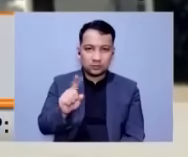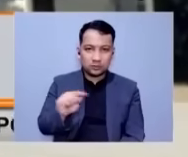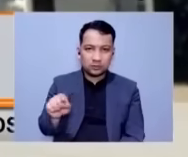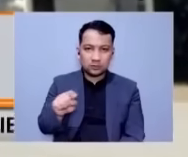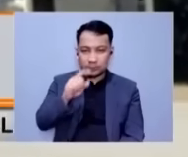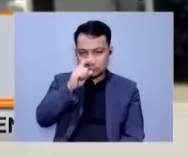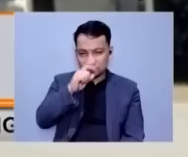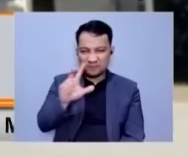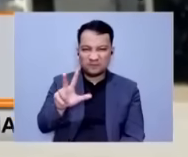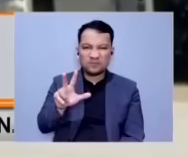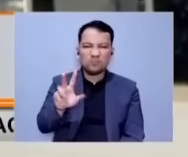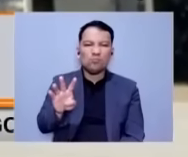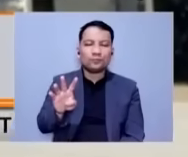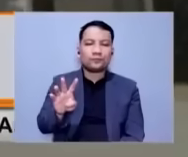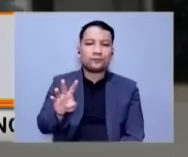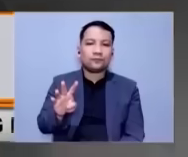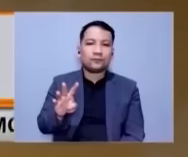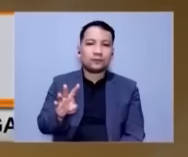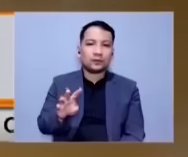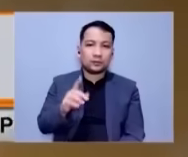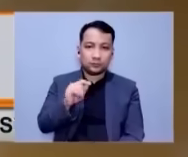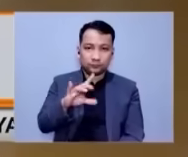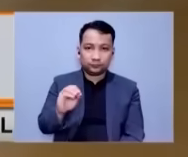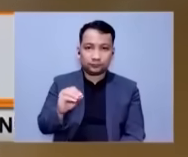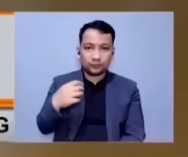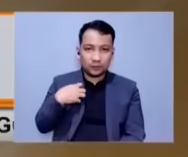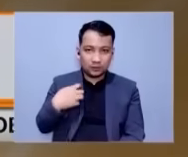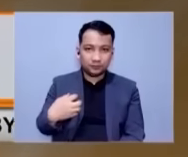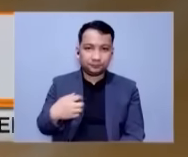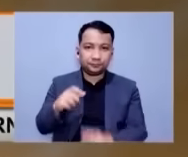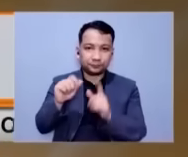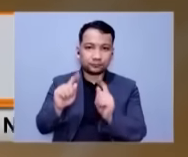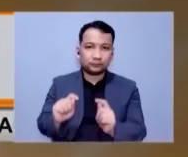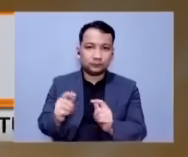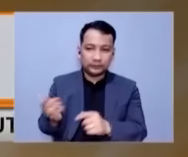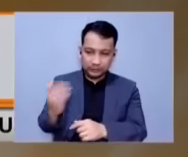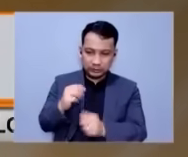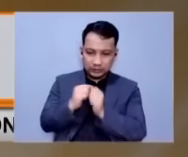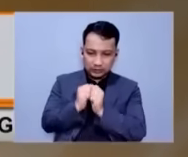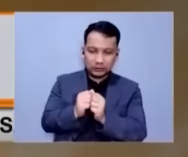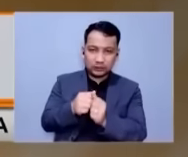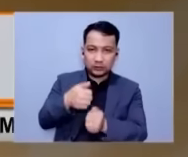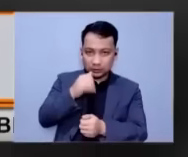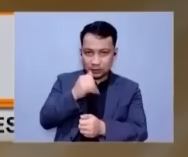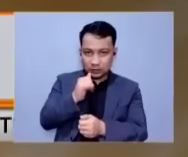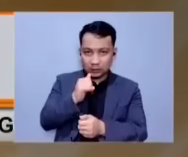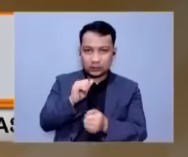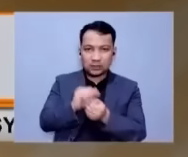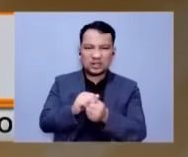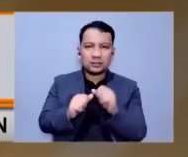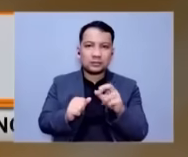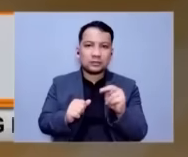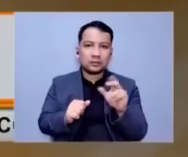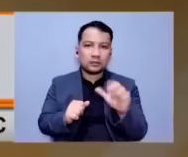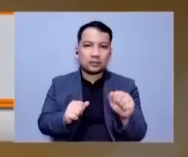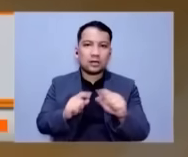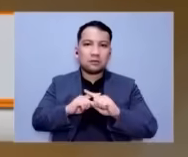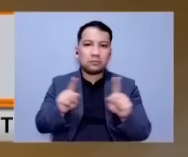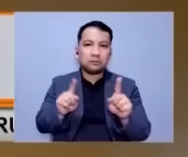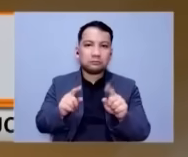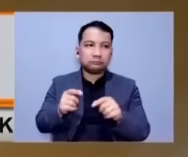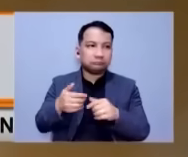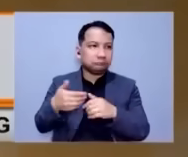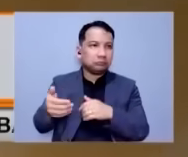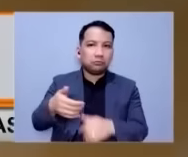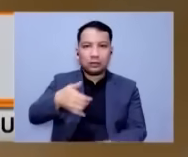Sa imbestigasyon ng Toledo City Police, Sabado na magkayayaan uminom sina Codino at Sanchez. Pero dala ng kalasingan,